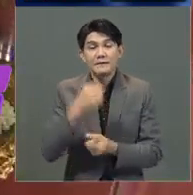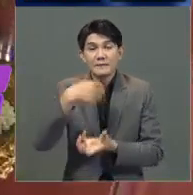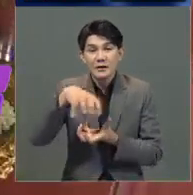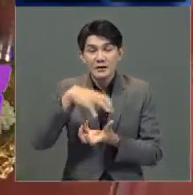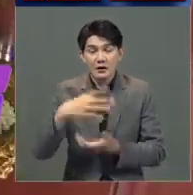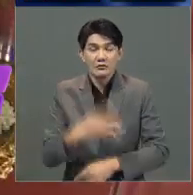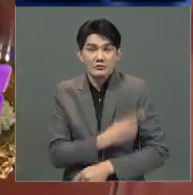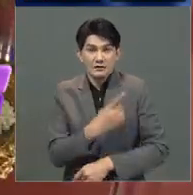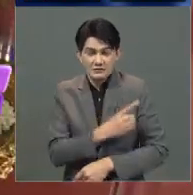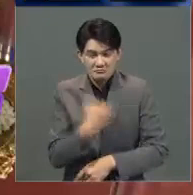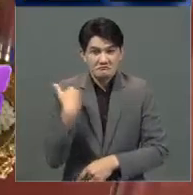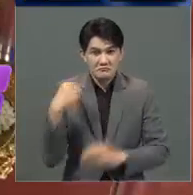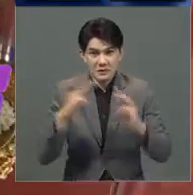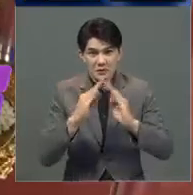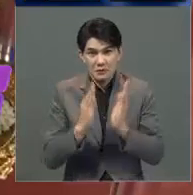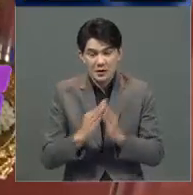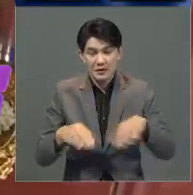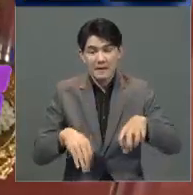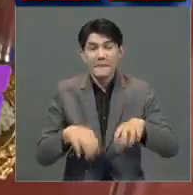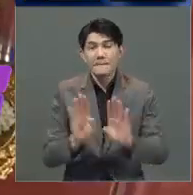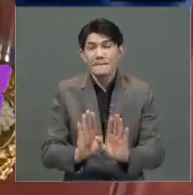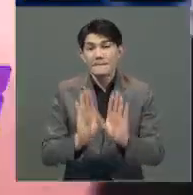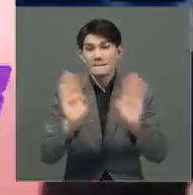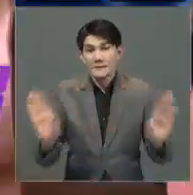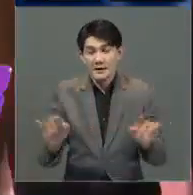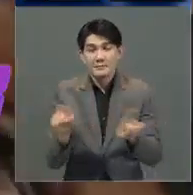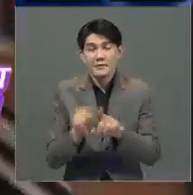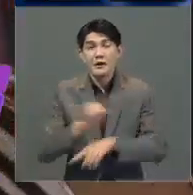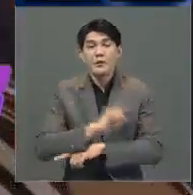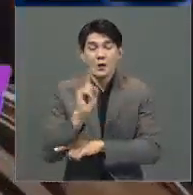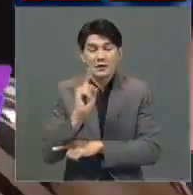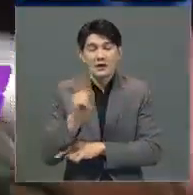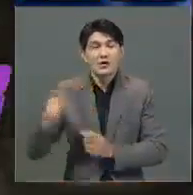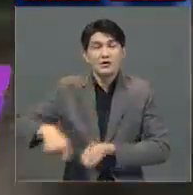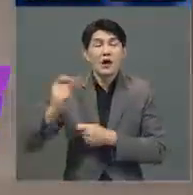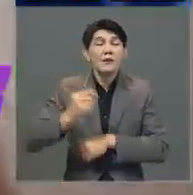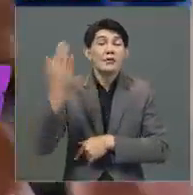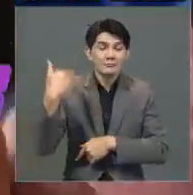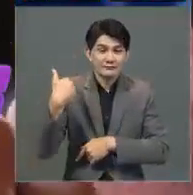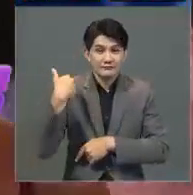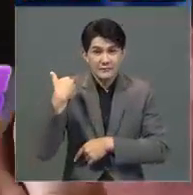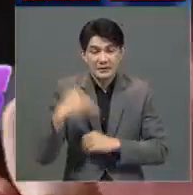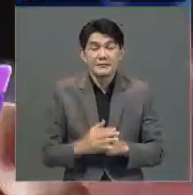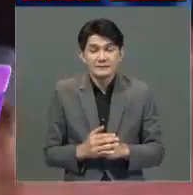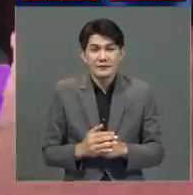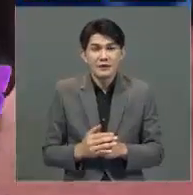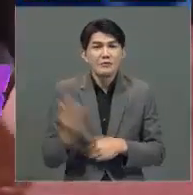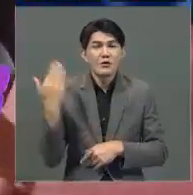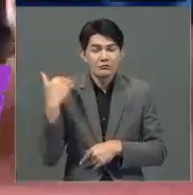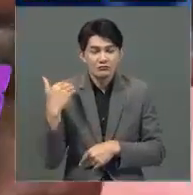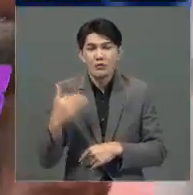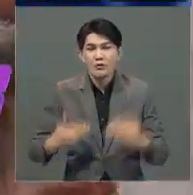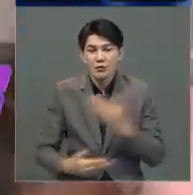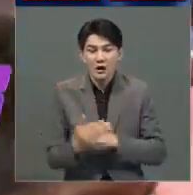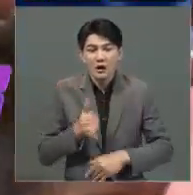ข่าวว่าดีใจที่ทางวัดเปิดให้ส่งน้ำเหมือนกับในช่วงหยุดเทศกาลสงกรานต์ดีนะคะเพราะว่าในช่วงนั้นก็ไม่ได้มี